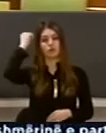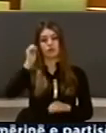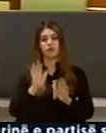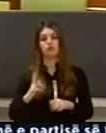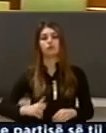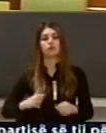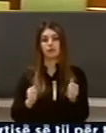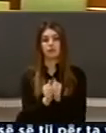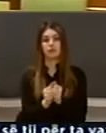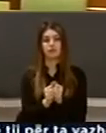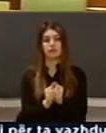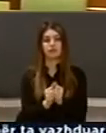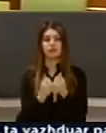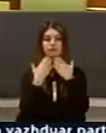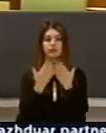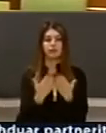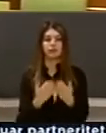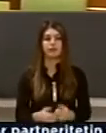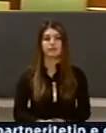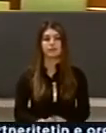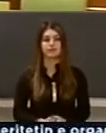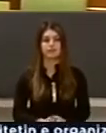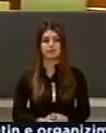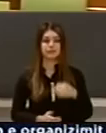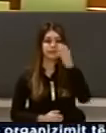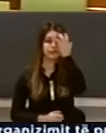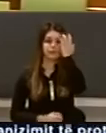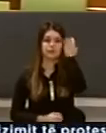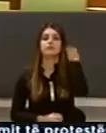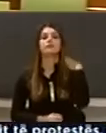për gjithë qytetarët e këtij vendi. Faleminderit. Faleminderit.